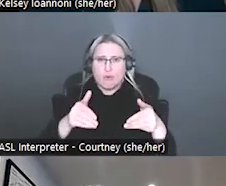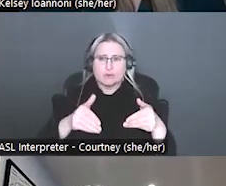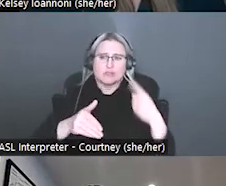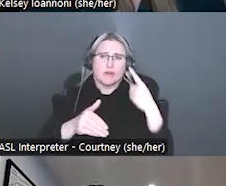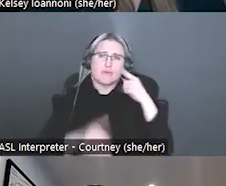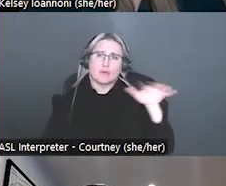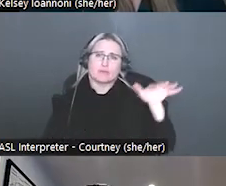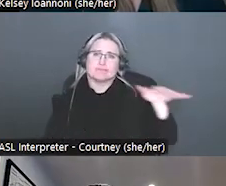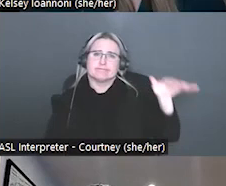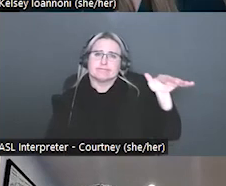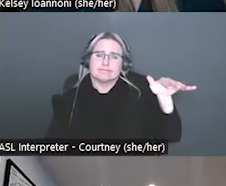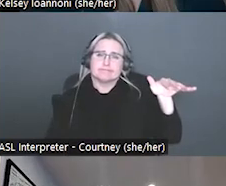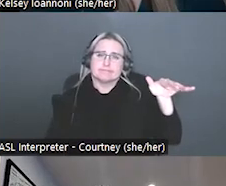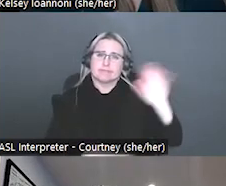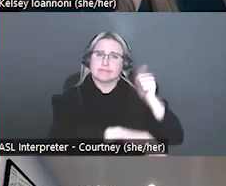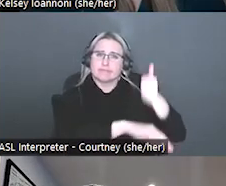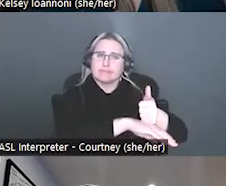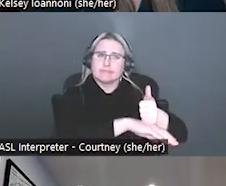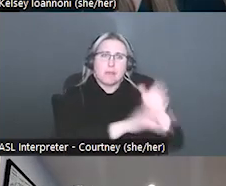Il ne faut pas donc mettre l'accent